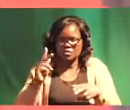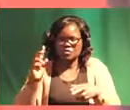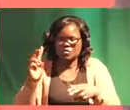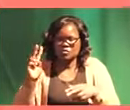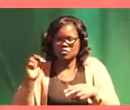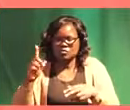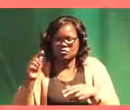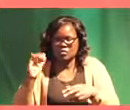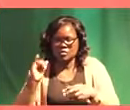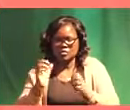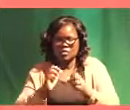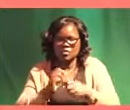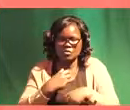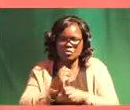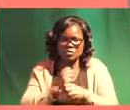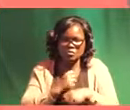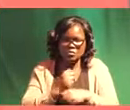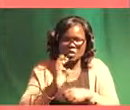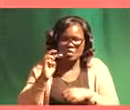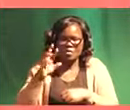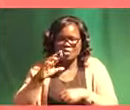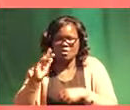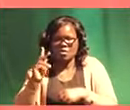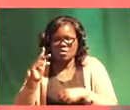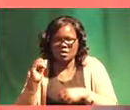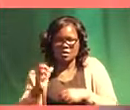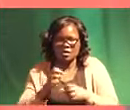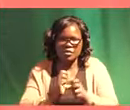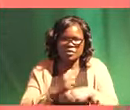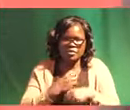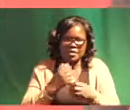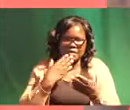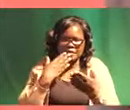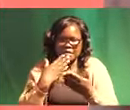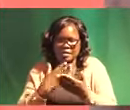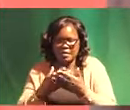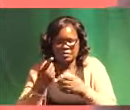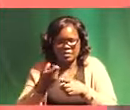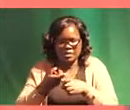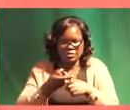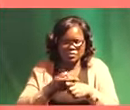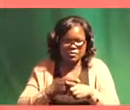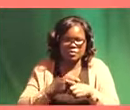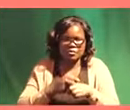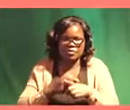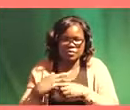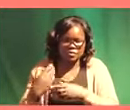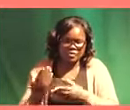utatengeza, barabara ya kwenda Mulika inaanza kuisha. Mheshimiwa Rais, asanti kwa machaze